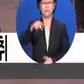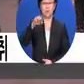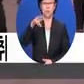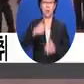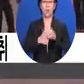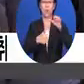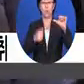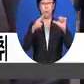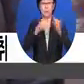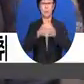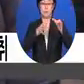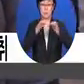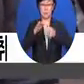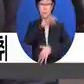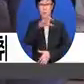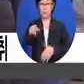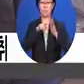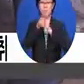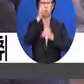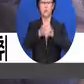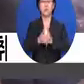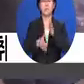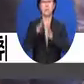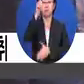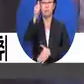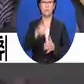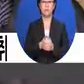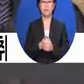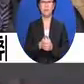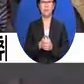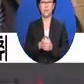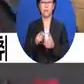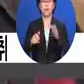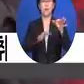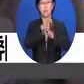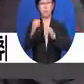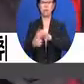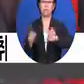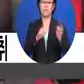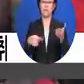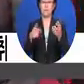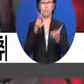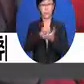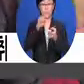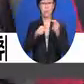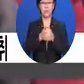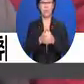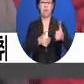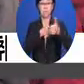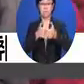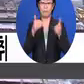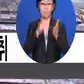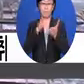5단지 시장과 남산 중앙시장을 찾은 구본영 천안시장은 경제 활성화 방안에 대해 상인회 등과